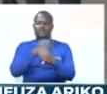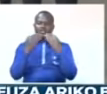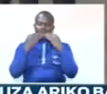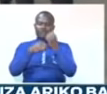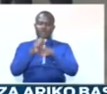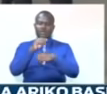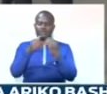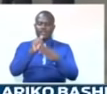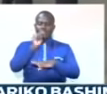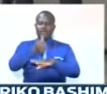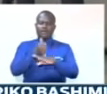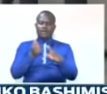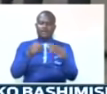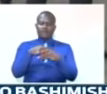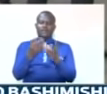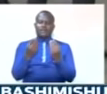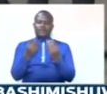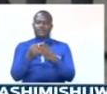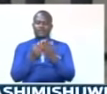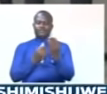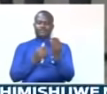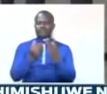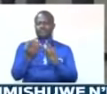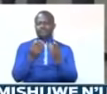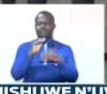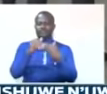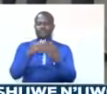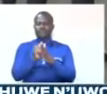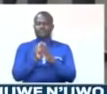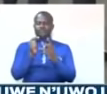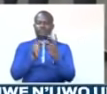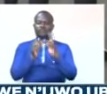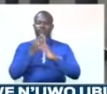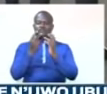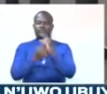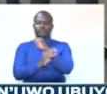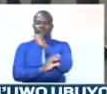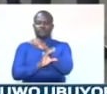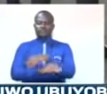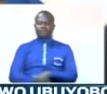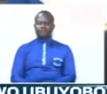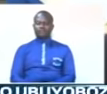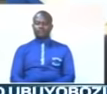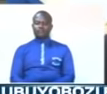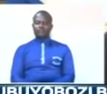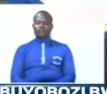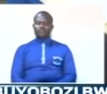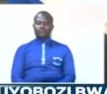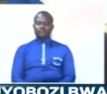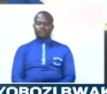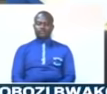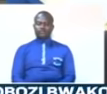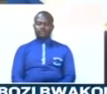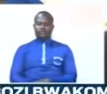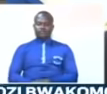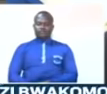ibikorwa remezo byashyizweho mu koroshya urujya n'uruza rw'abantu n'ibintu hagati y'ibihugu byombi. Je suis vraiment surpris